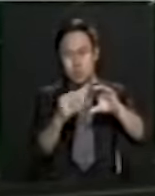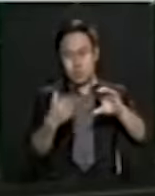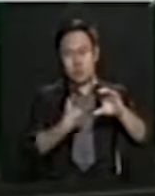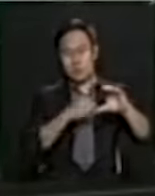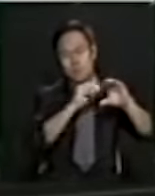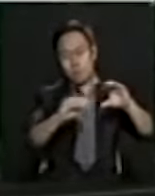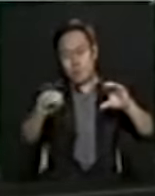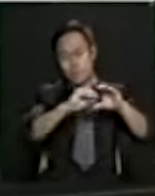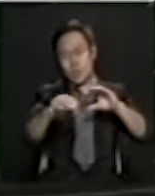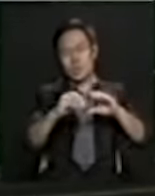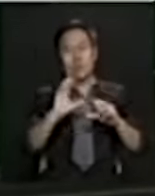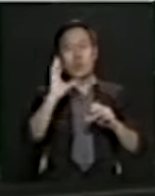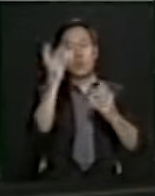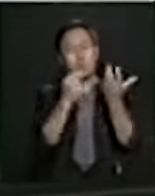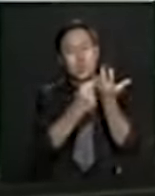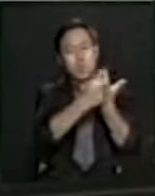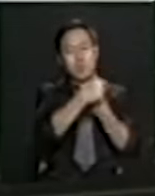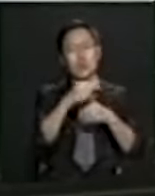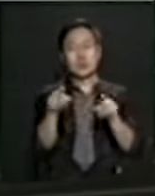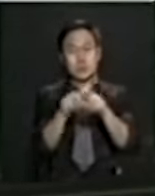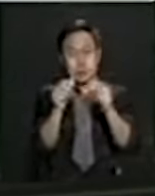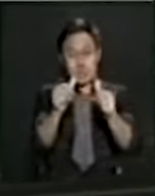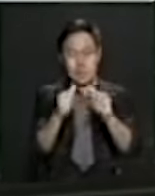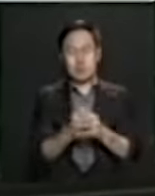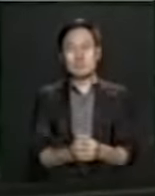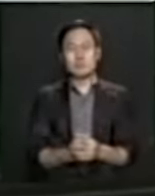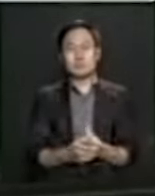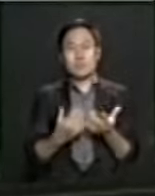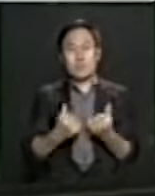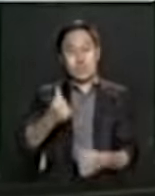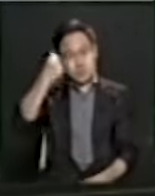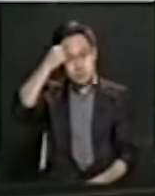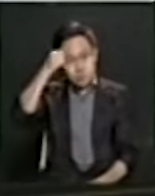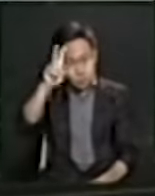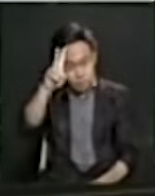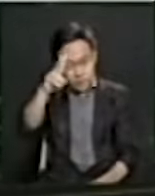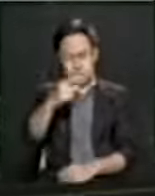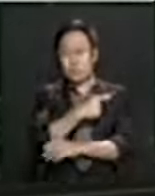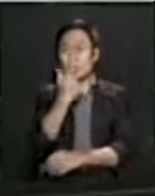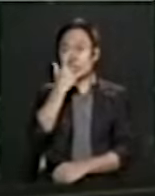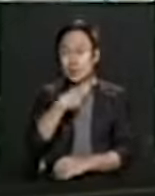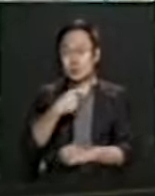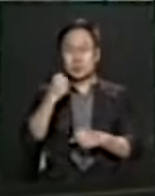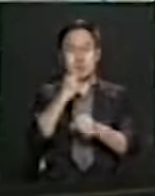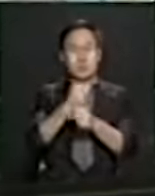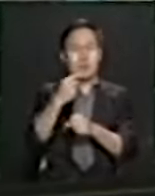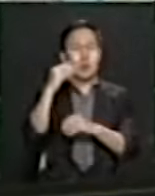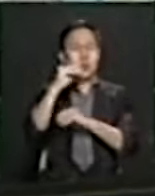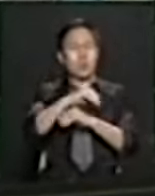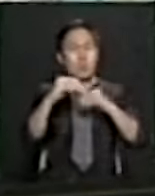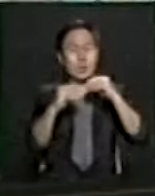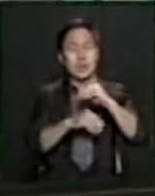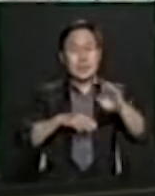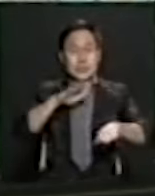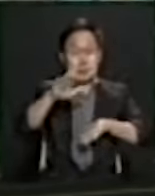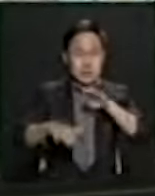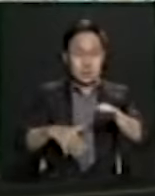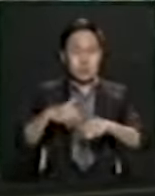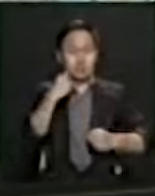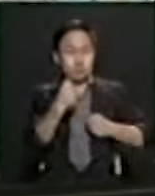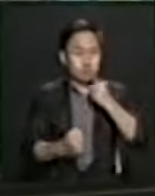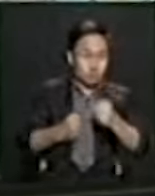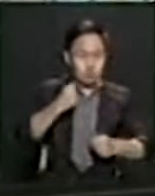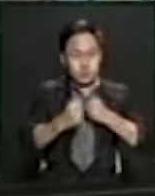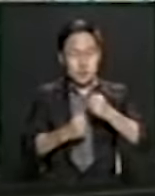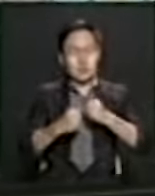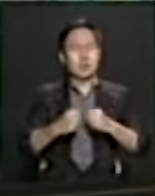องใช่ไหมเป็นอีกหนึ่งกิจกรรมบำเพ็ญประโยชน์ด้วยกิจกรรมที่เราได้ออกกำลังกายด้วยและส่วนหนึ่งที่จะนำรายได้เนี่ยไปใ